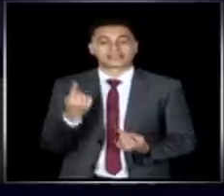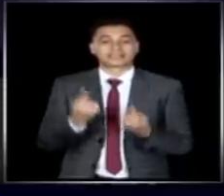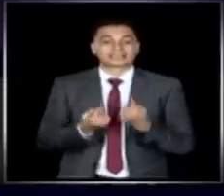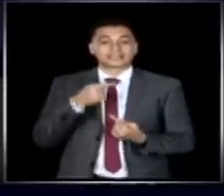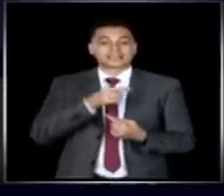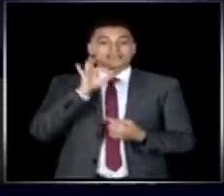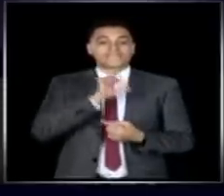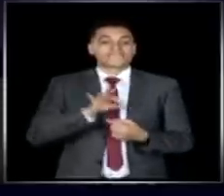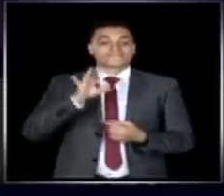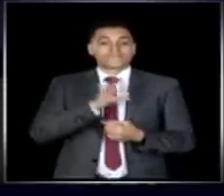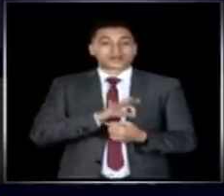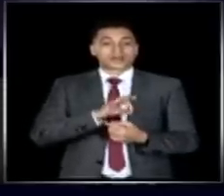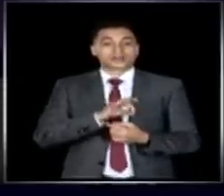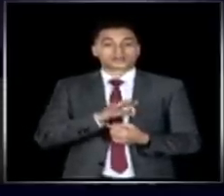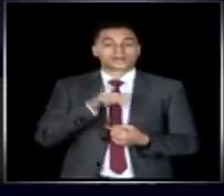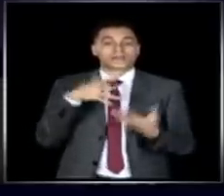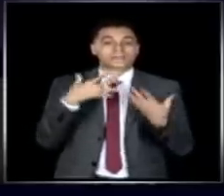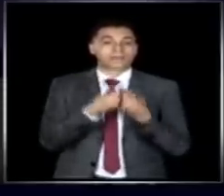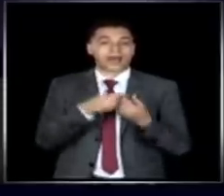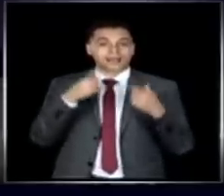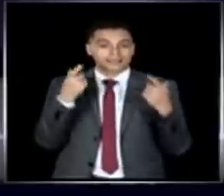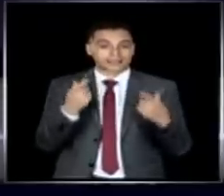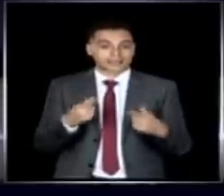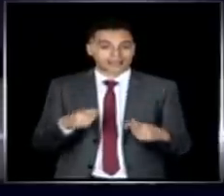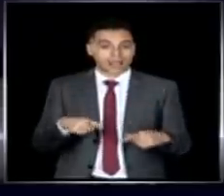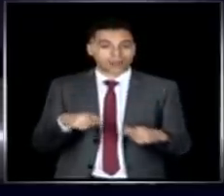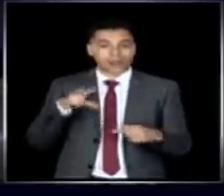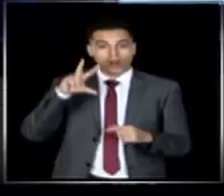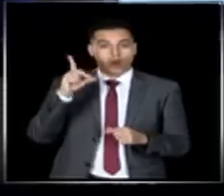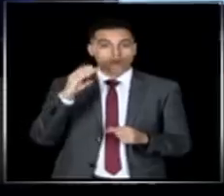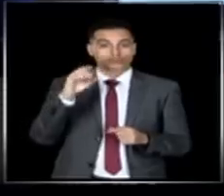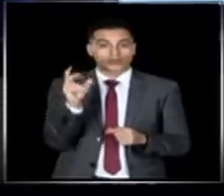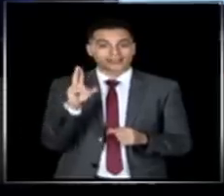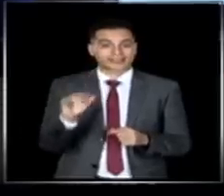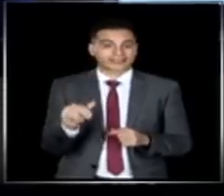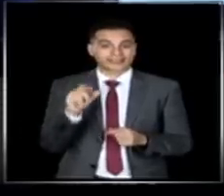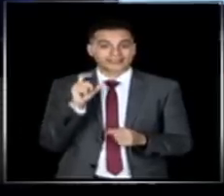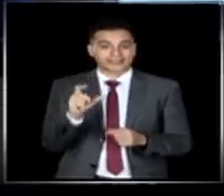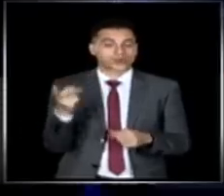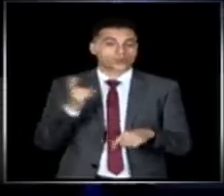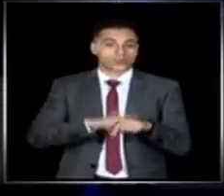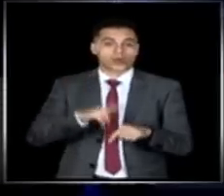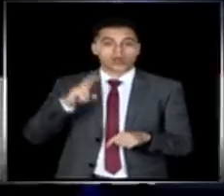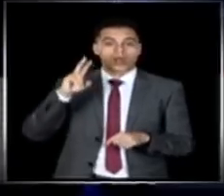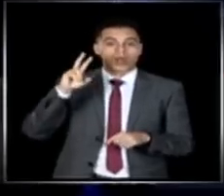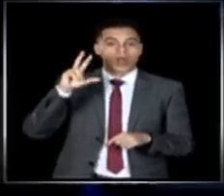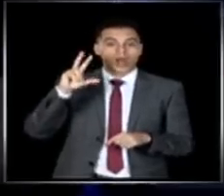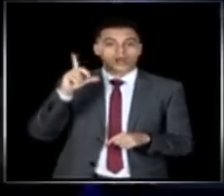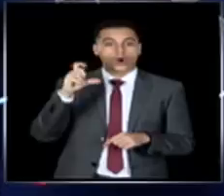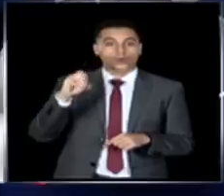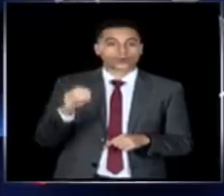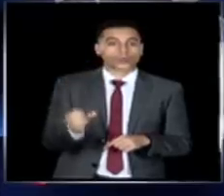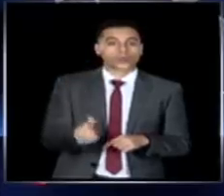الجزيرة دي بتقع ما بين الأرجنتين وأوروغواي وتتبع الأرجنتين من